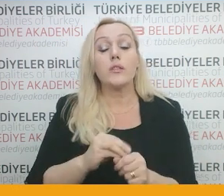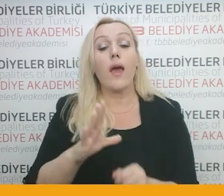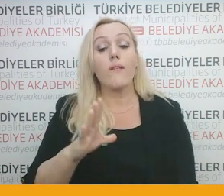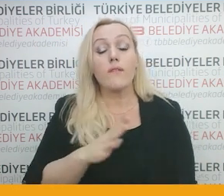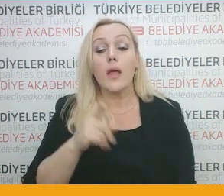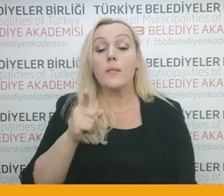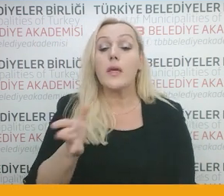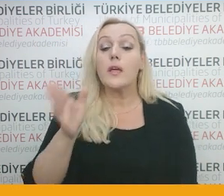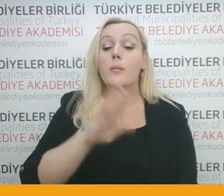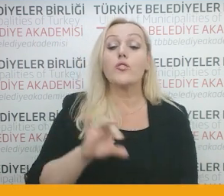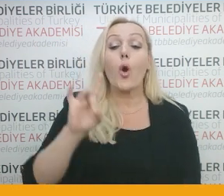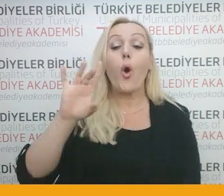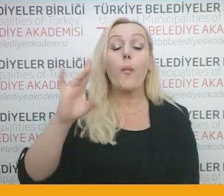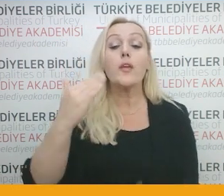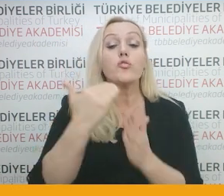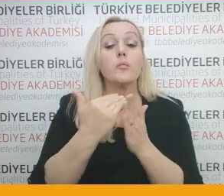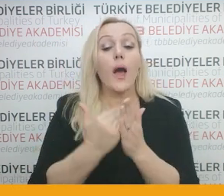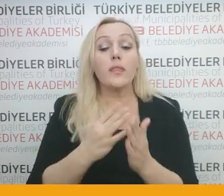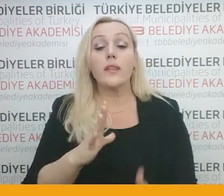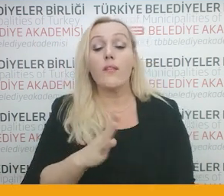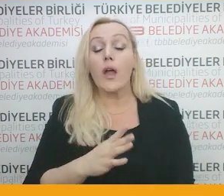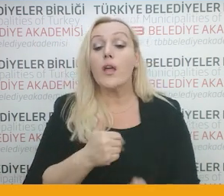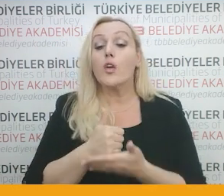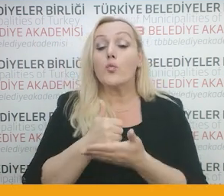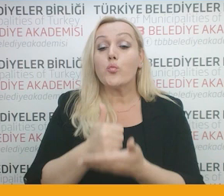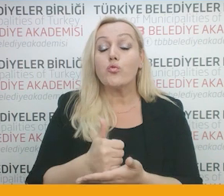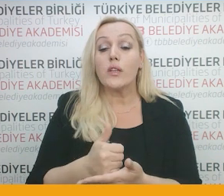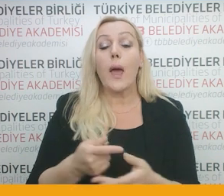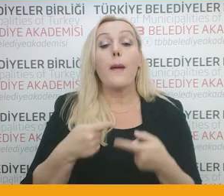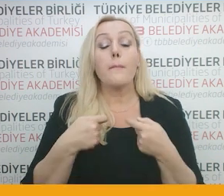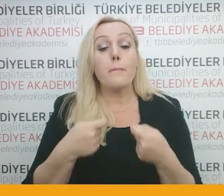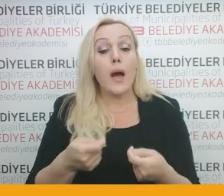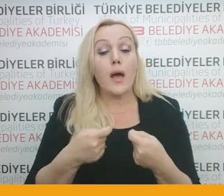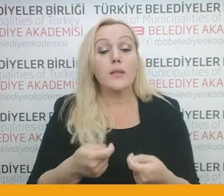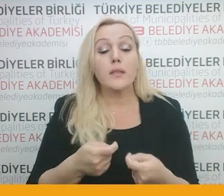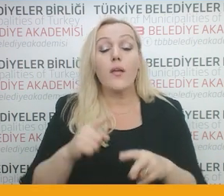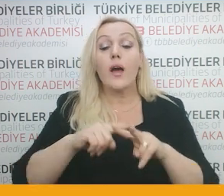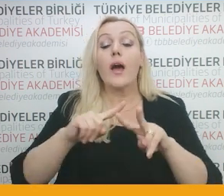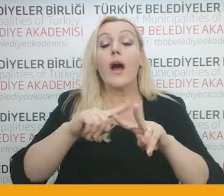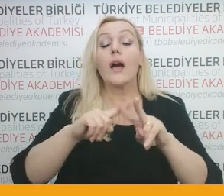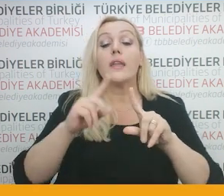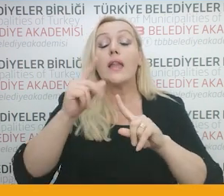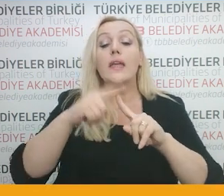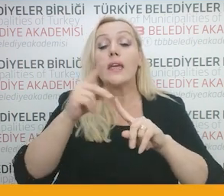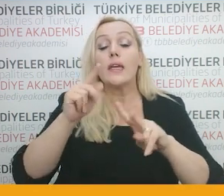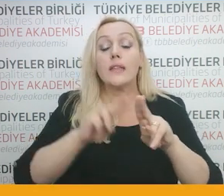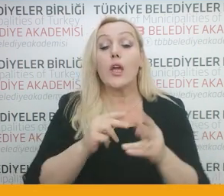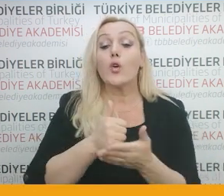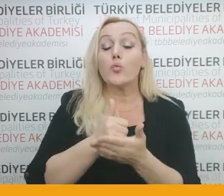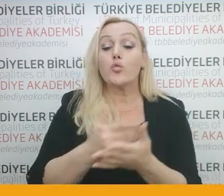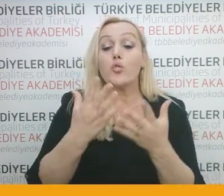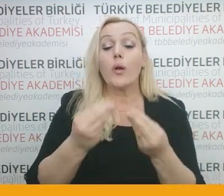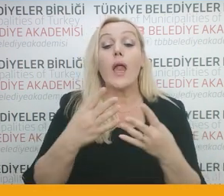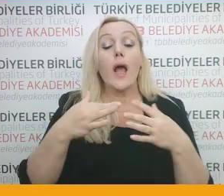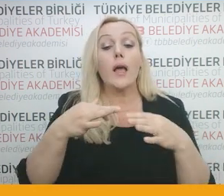Bir başka ifade 15. maddede geçiyor. Bütçede gider cetvellerin bölümleri analitik bütçe sınıflandırmasına uygun olarak